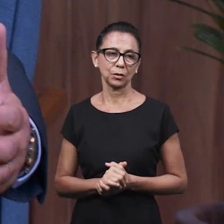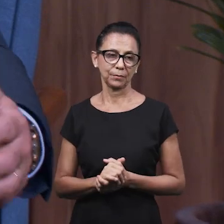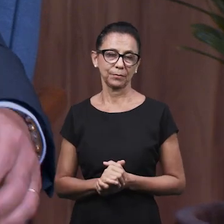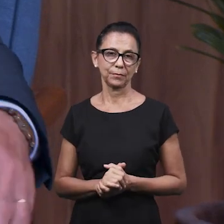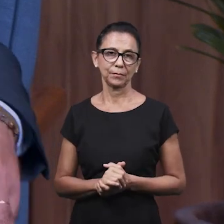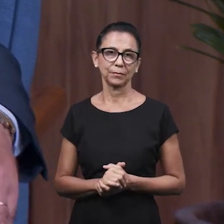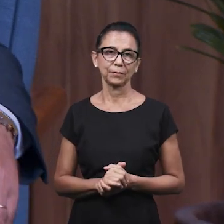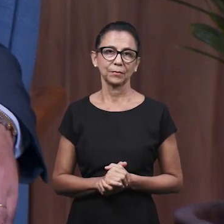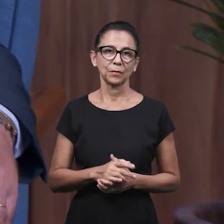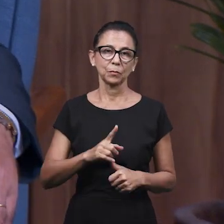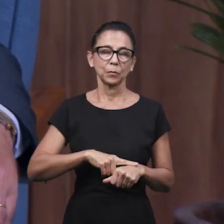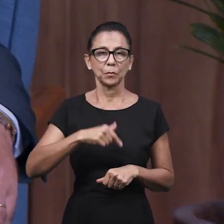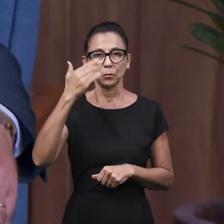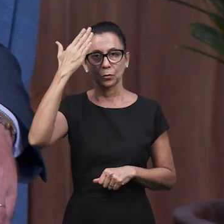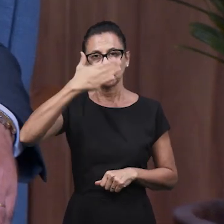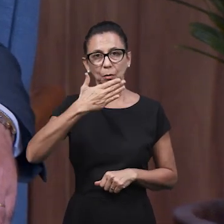Bien-aimés,